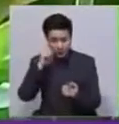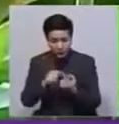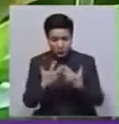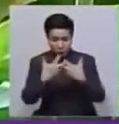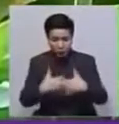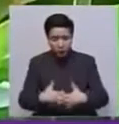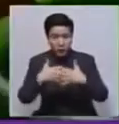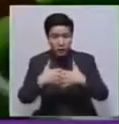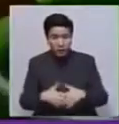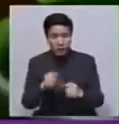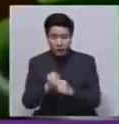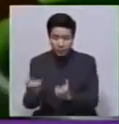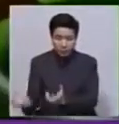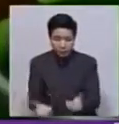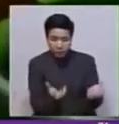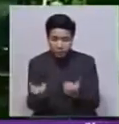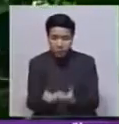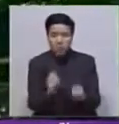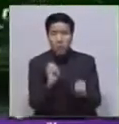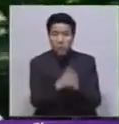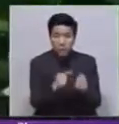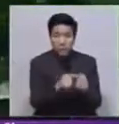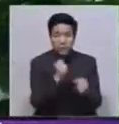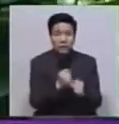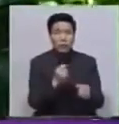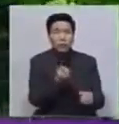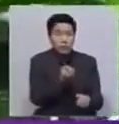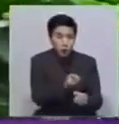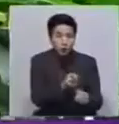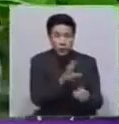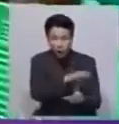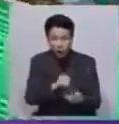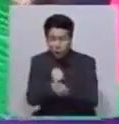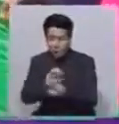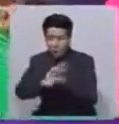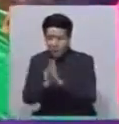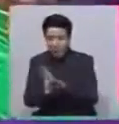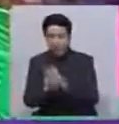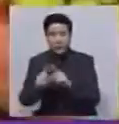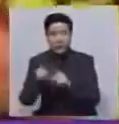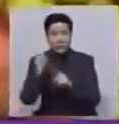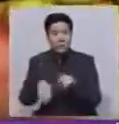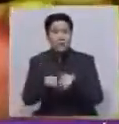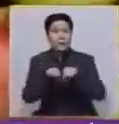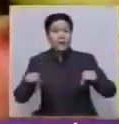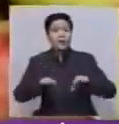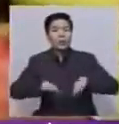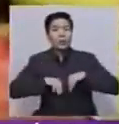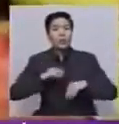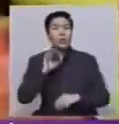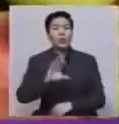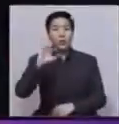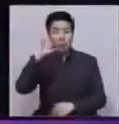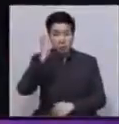ฒนาอุตสาหกรรมการผลิตผลไม้เมืองร้อนทั้งสดและแปรรูปให้มีคุณภาพมาตรฐานเป็นที่ยอมรับในระดับสากล